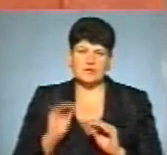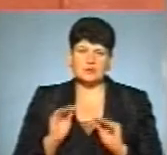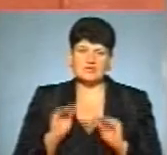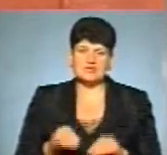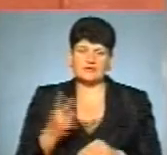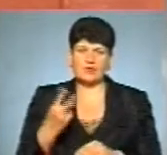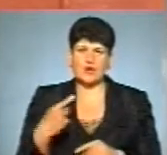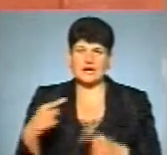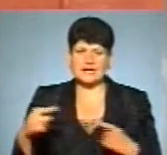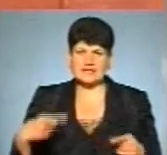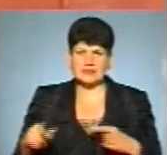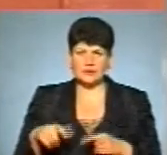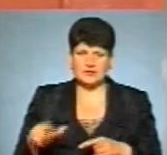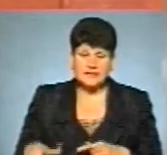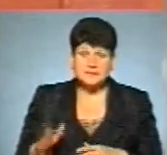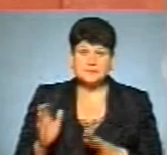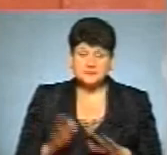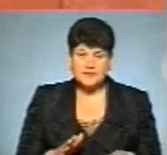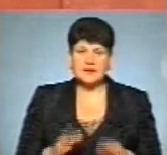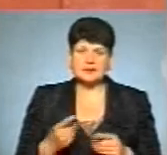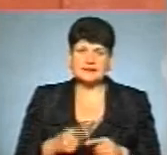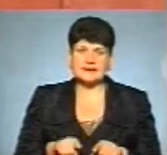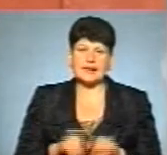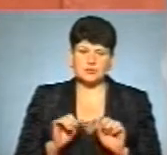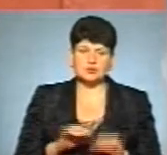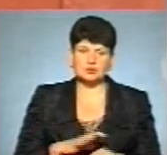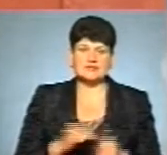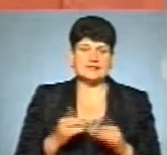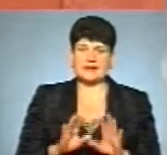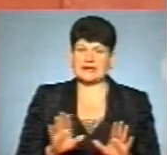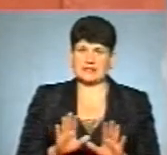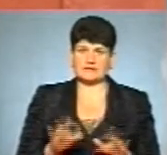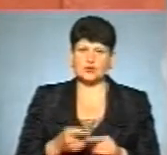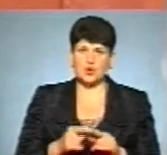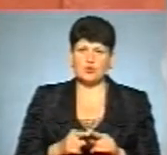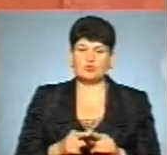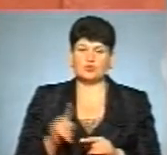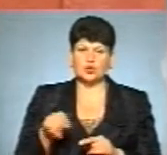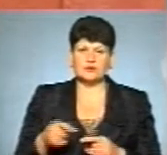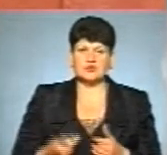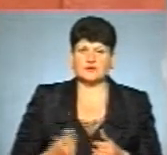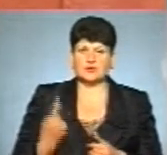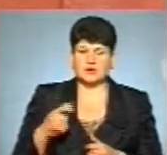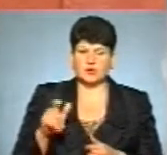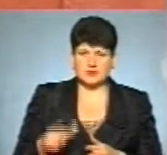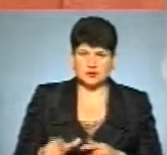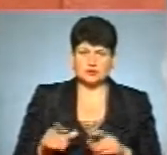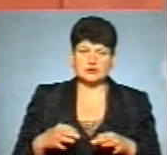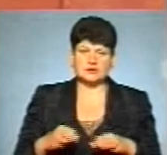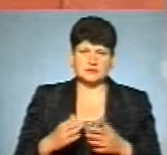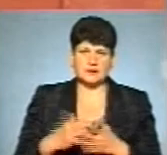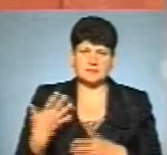але чоловіки з чоловіками, жінки з жінками. Тобто, таке можна було підселення. Зараз ні, в такому номері живе одна людина. Якщо їде транспорт,